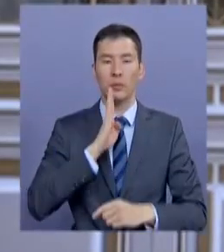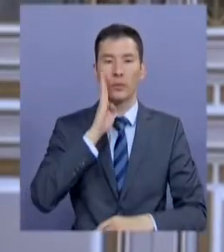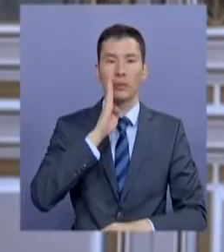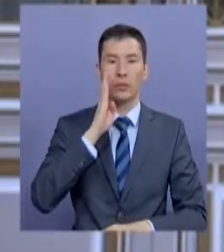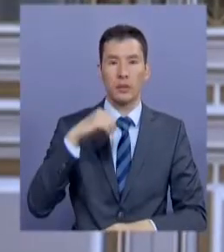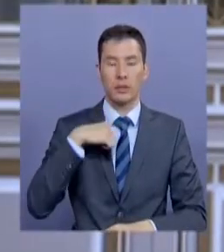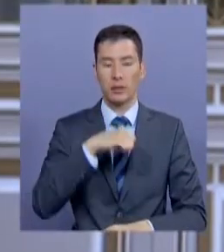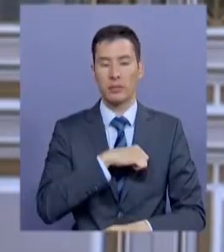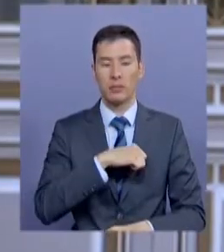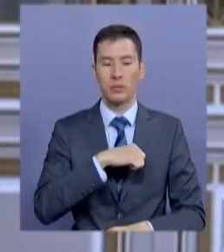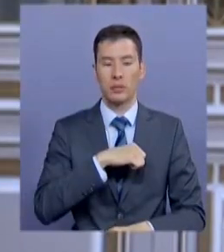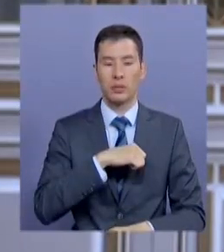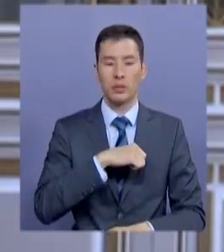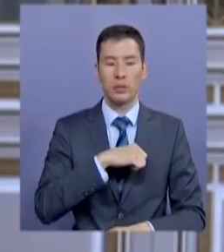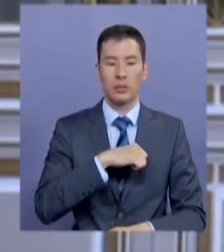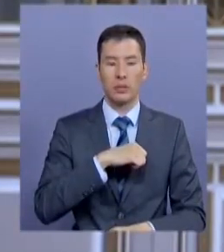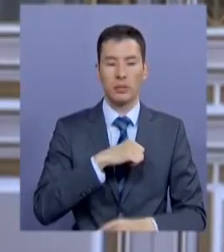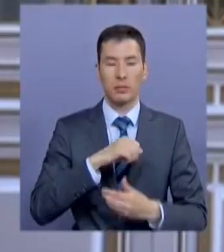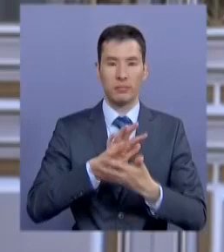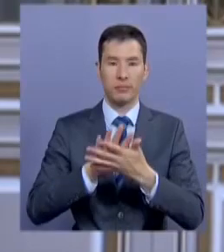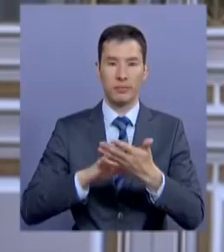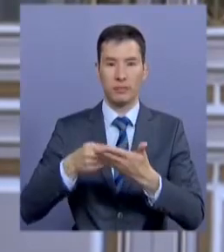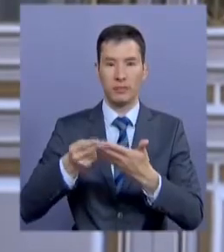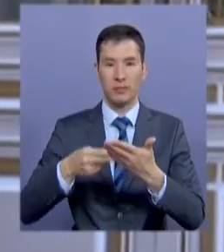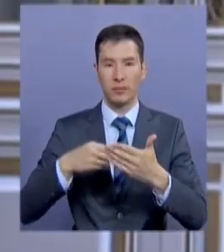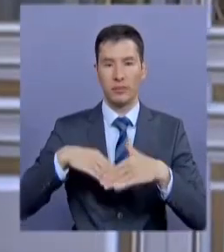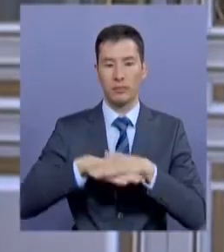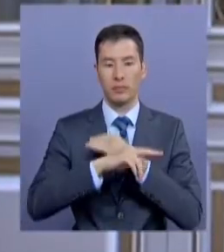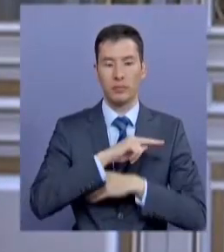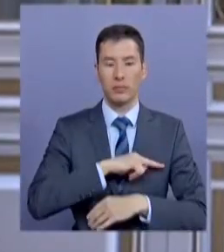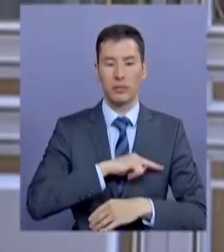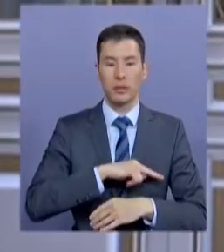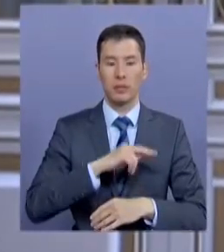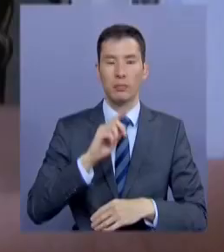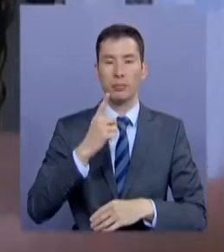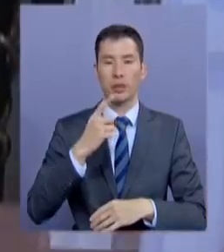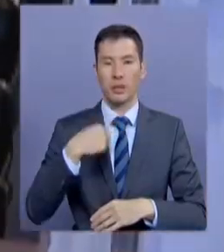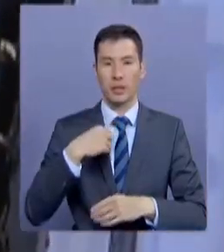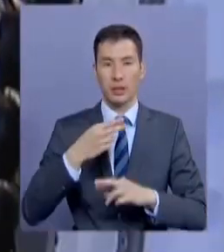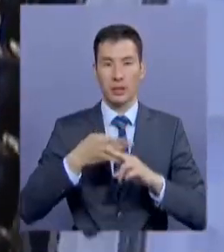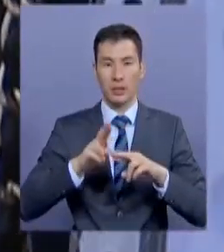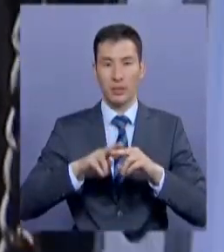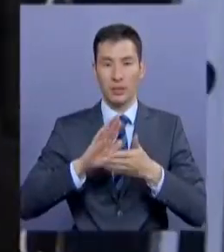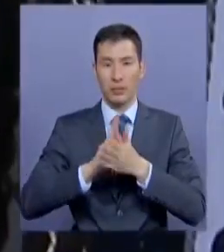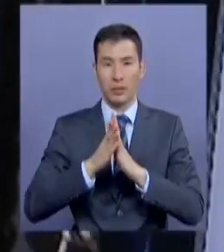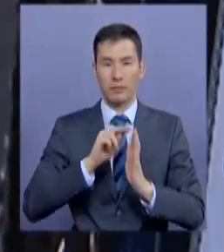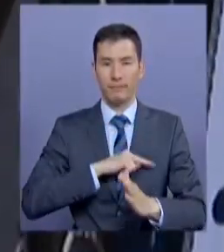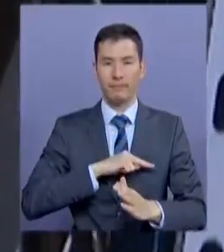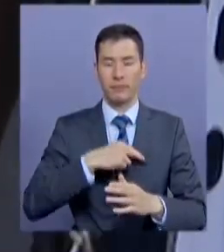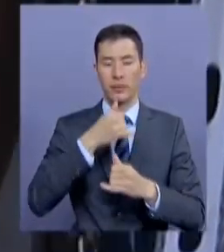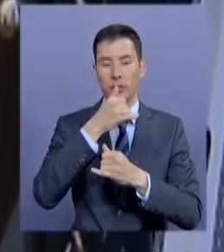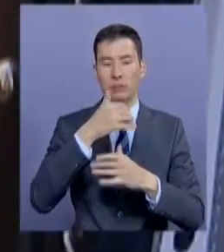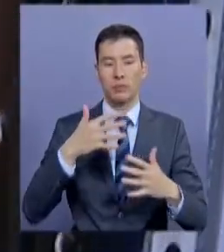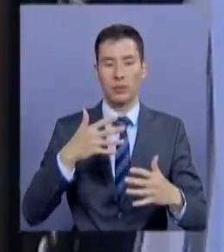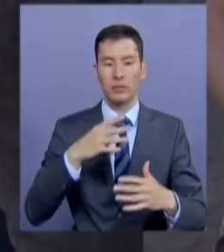өз еркімен өтініш жазып кетті. Мен бұндай жағдайда жұмыс істей алмаймын деп кетті. Әртістердің айтуынша жұма күні